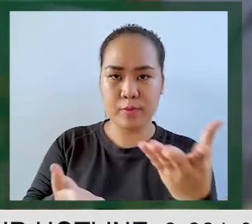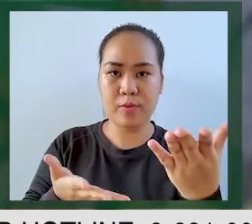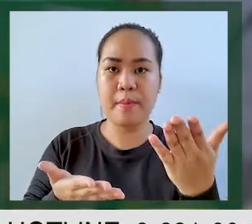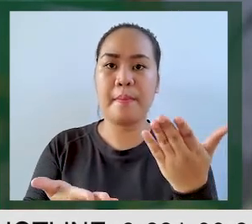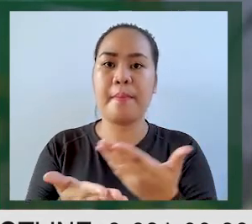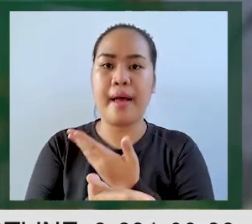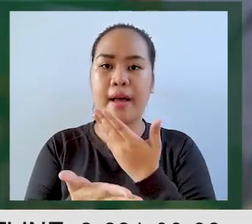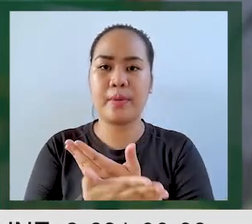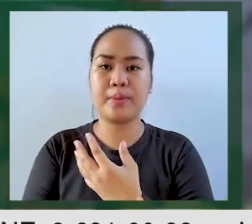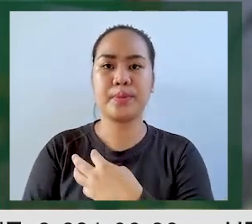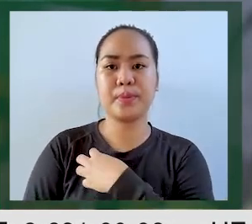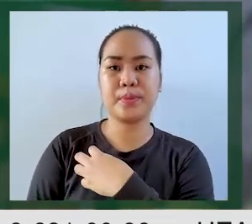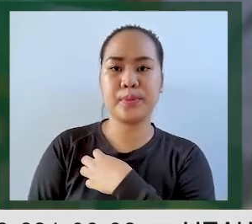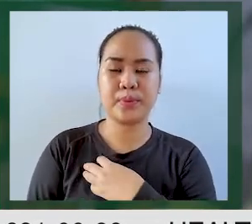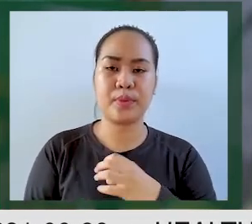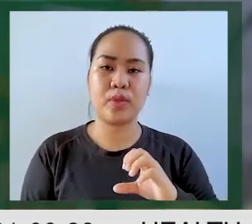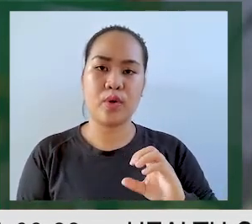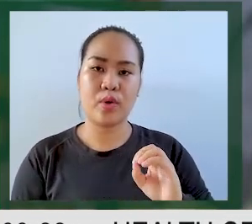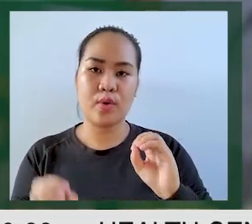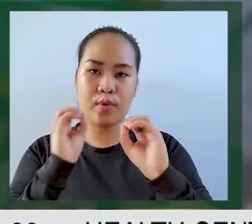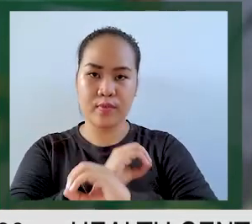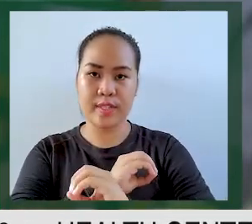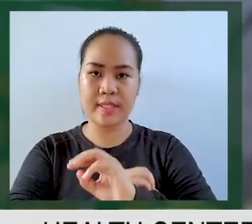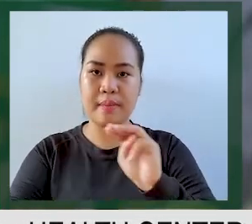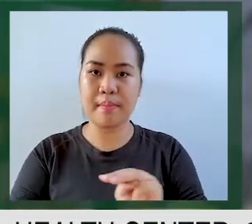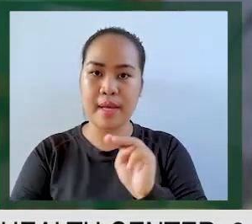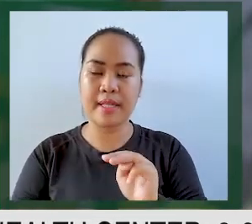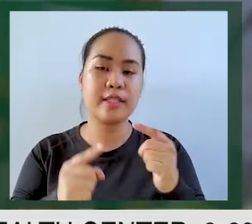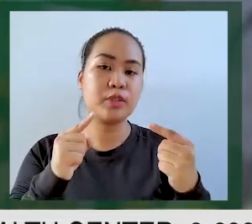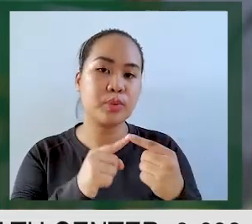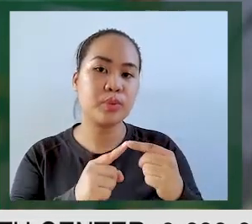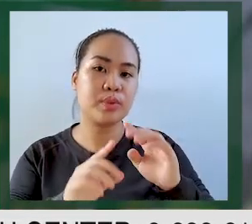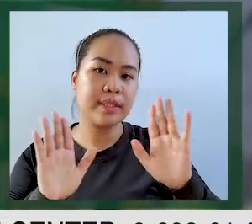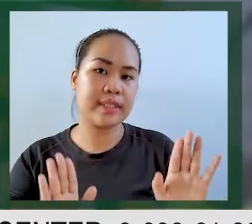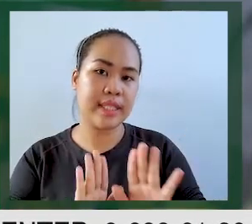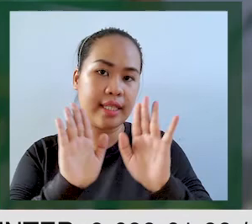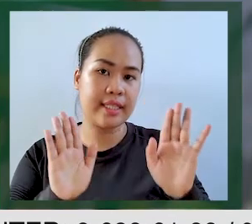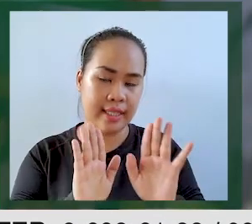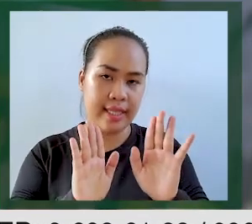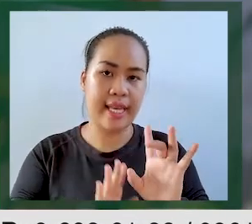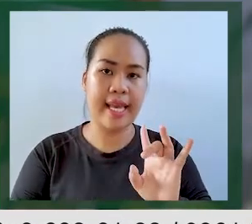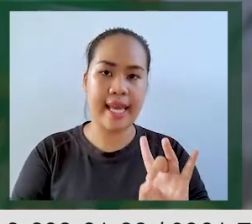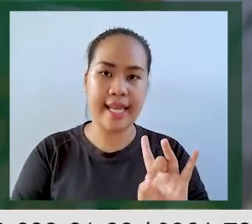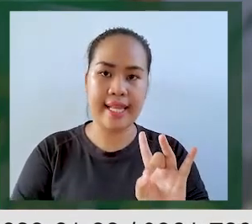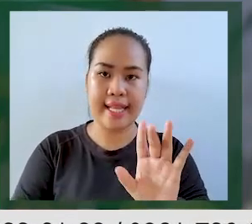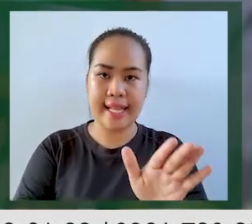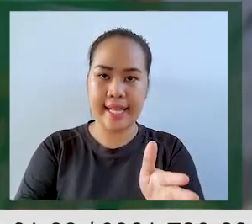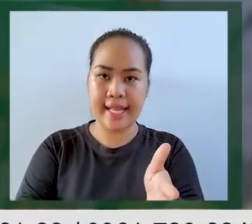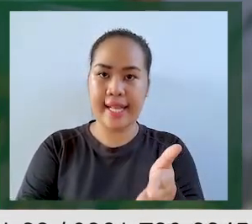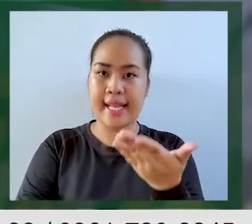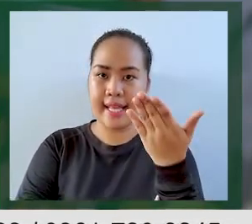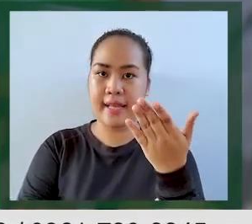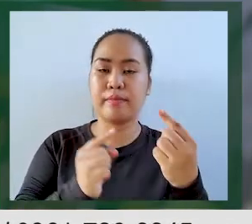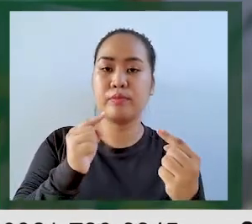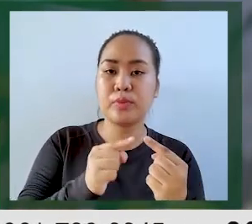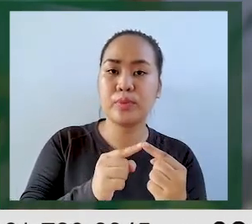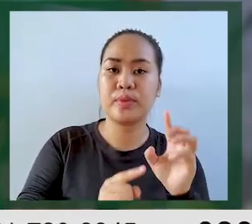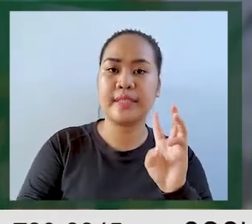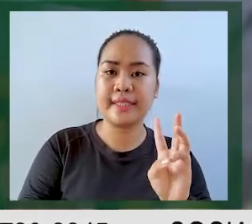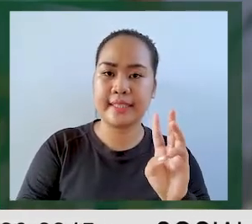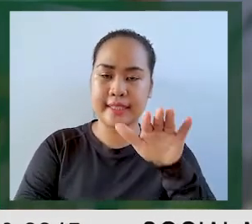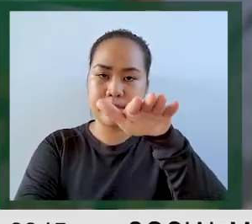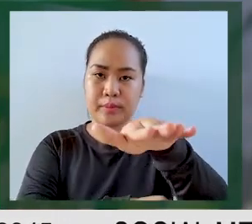yan sa security office namin every day po, Monday to Sunday, 8 a.m. to 6 p.m. So, just bring a proof of